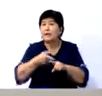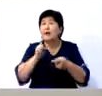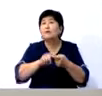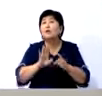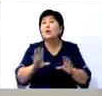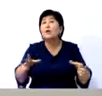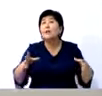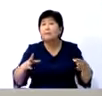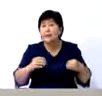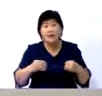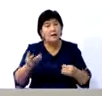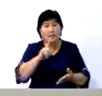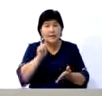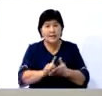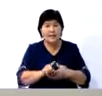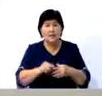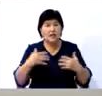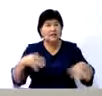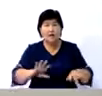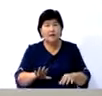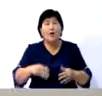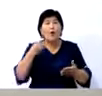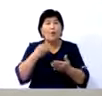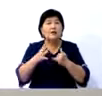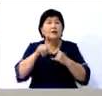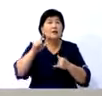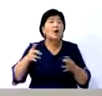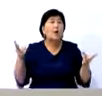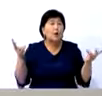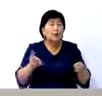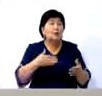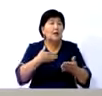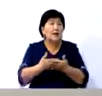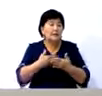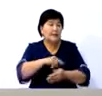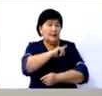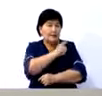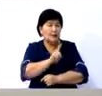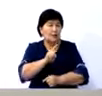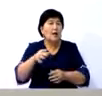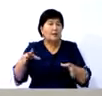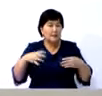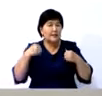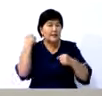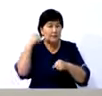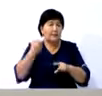только вместе мы не должны сдаваться уважаемые земляки нужно приложить все усилия чтобы вместе победить этот вирус